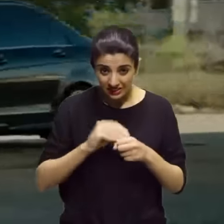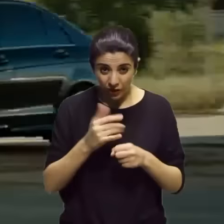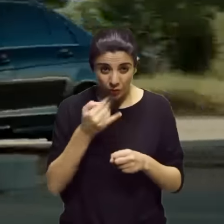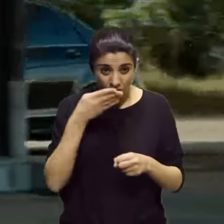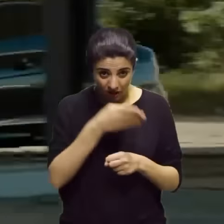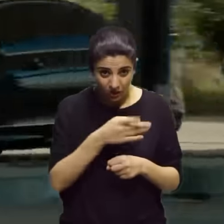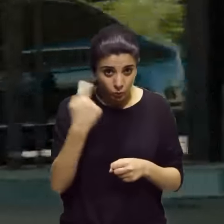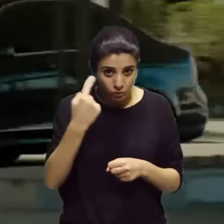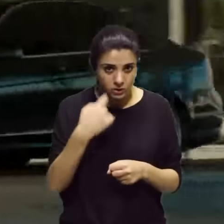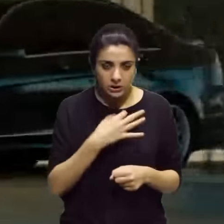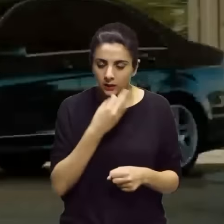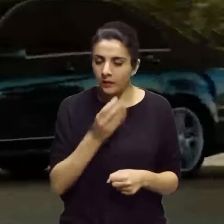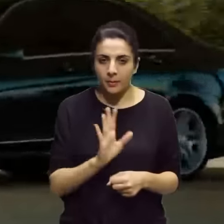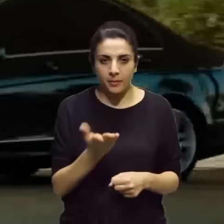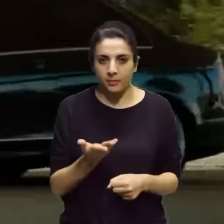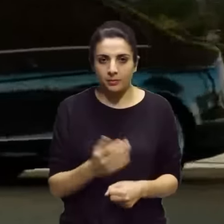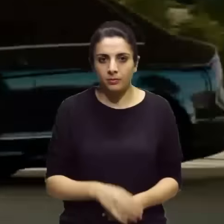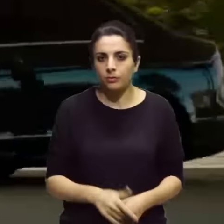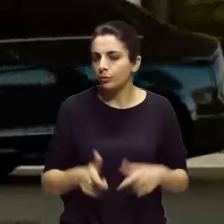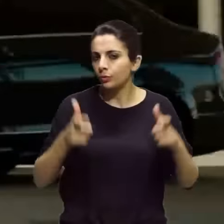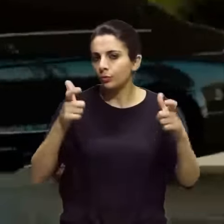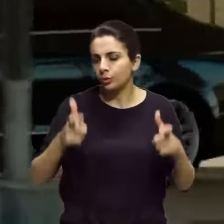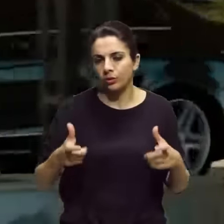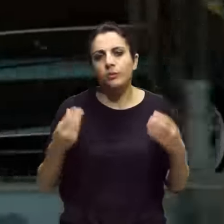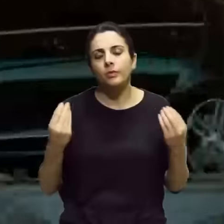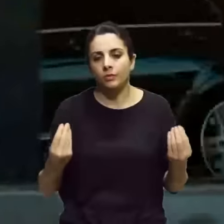şüphe edelim seni. Burası iyi.